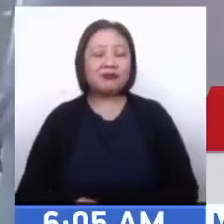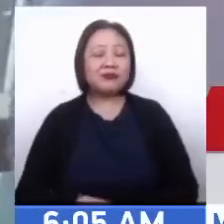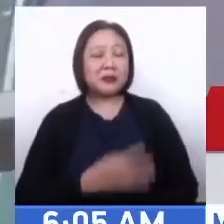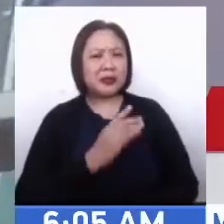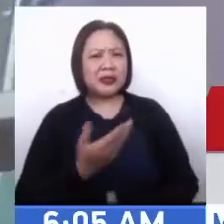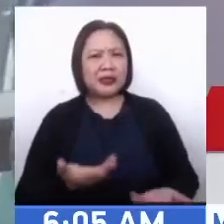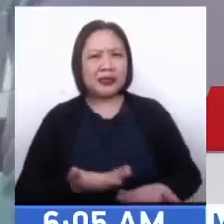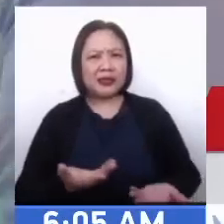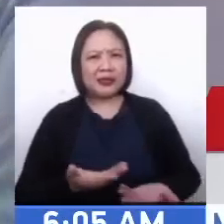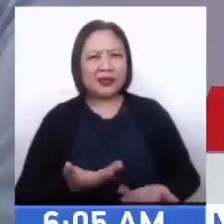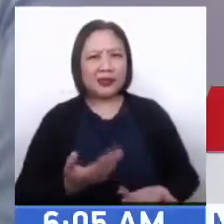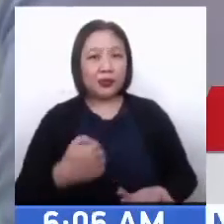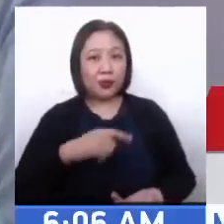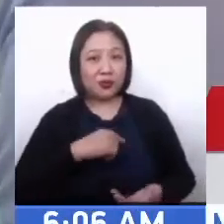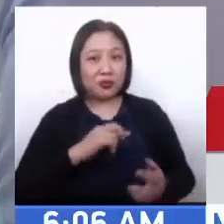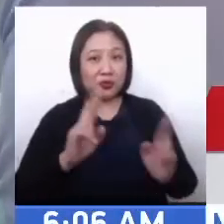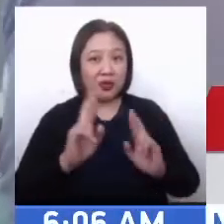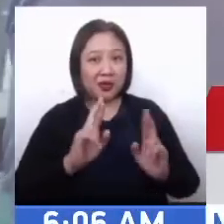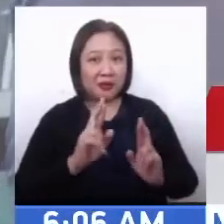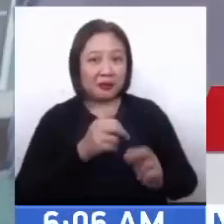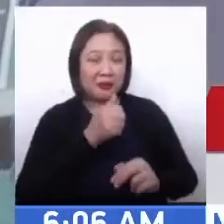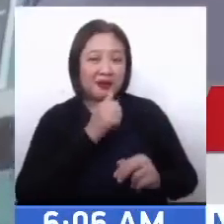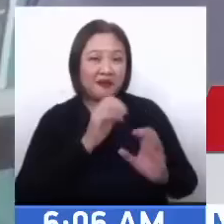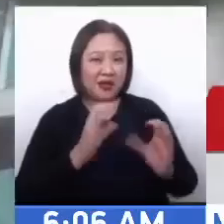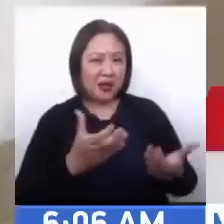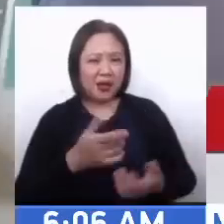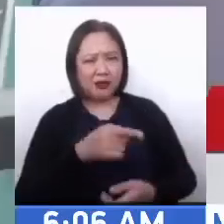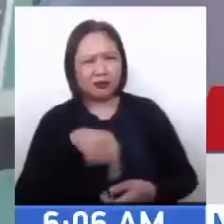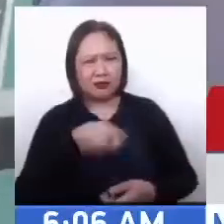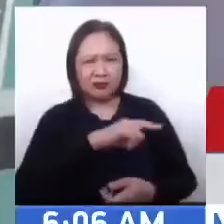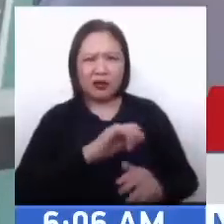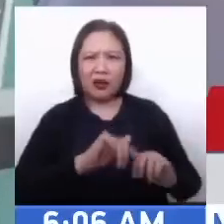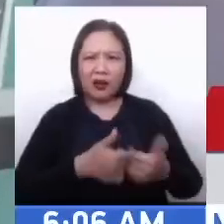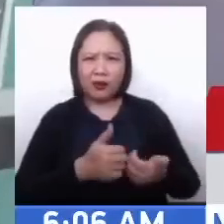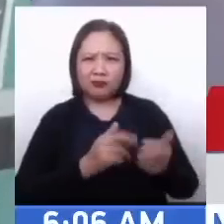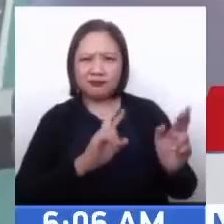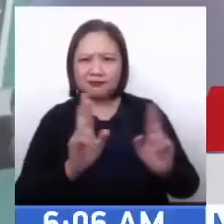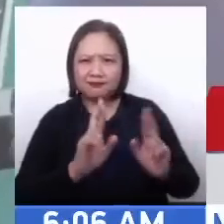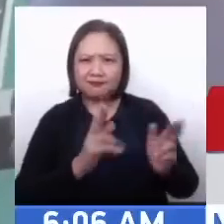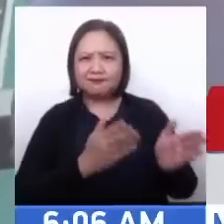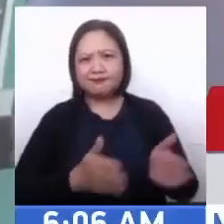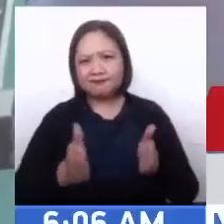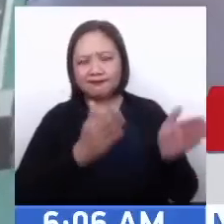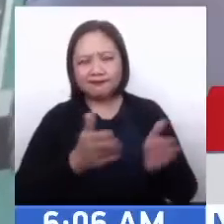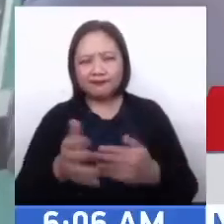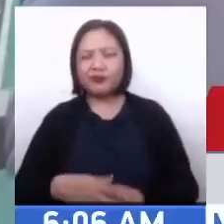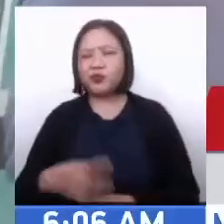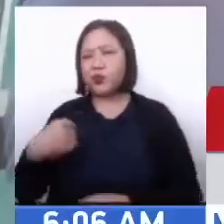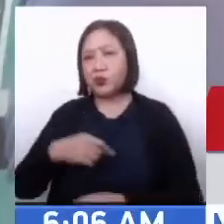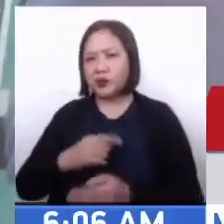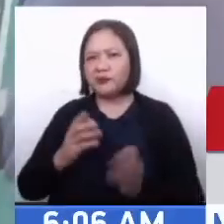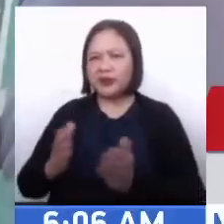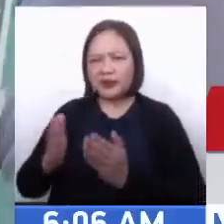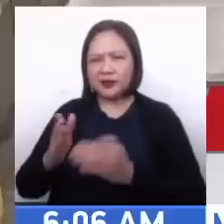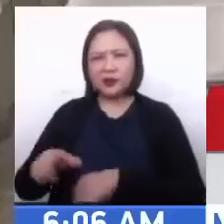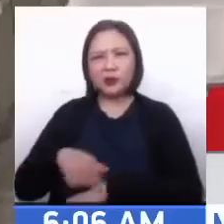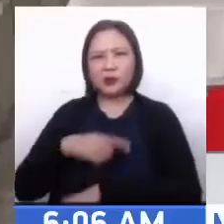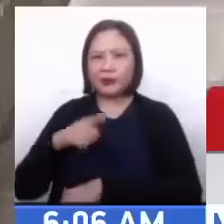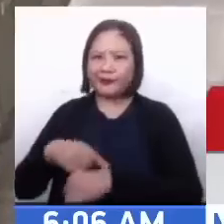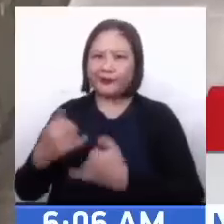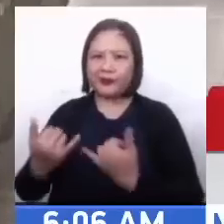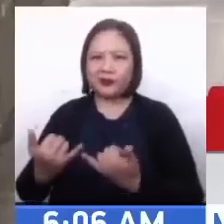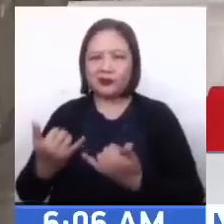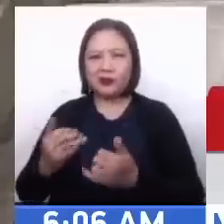sasakyan. Pero kayo po, kamusta ang paghahanda naman ninyo? Well, we've been preparing for a long time for this opening of classes,